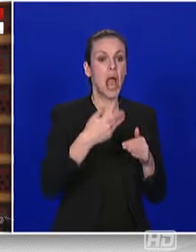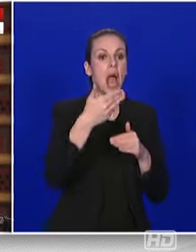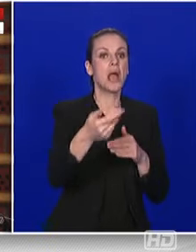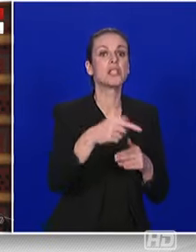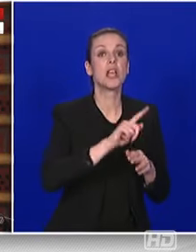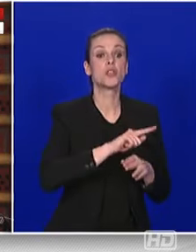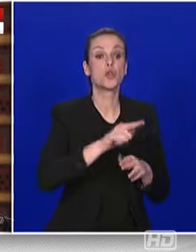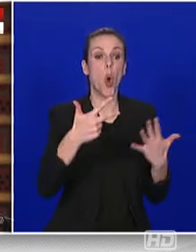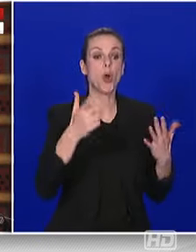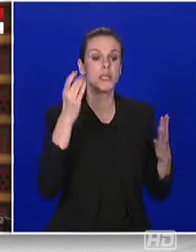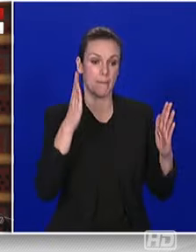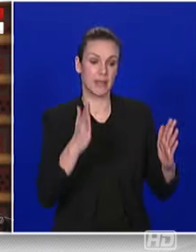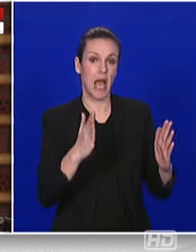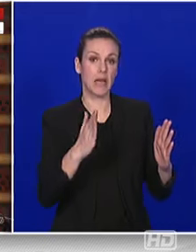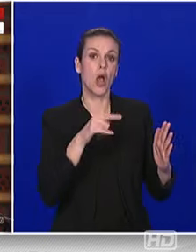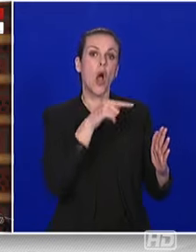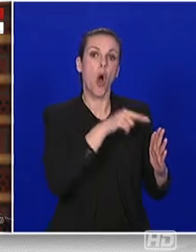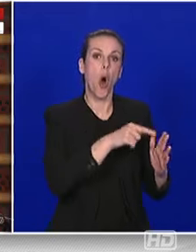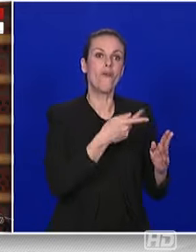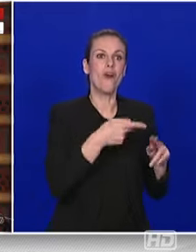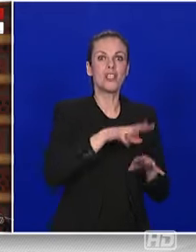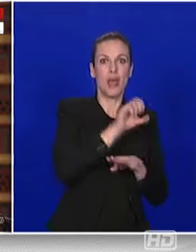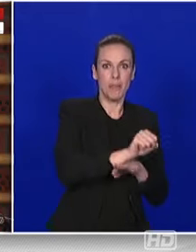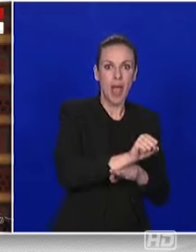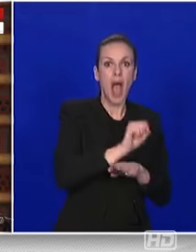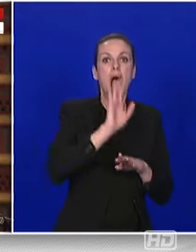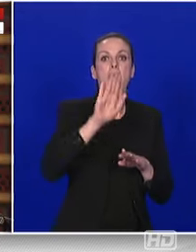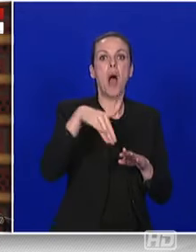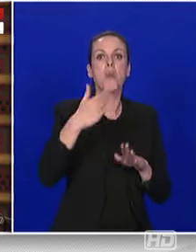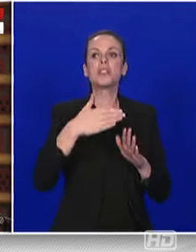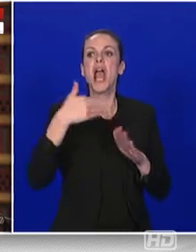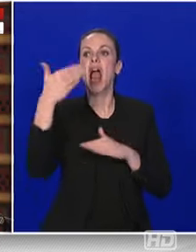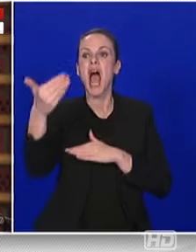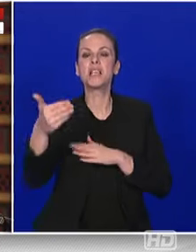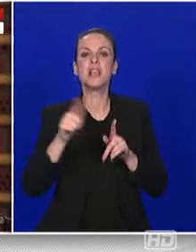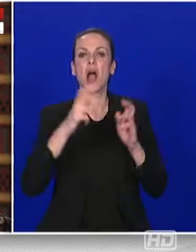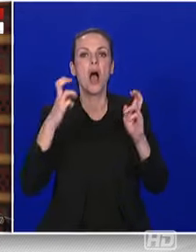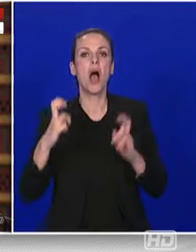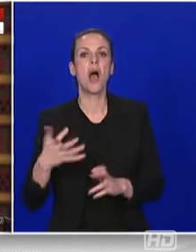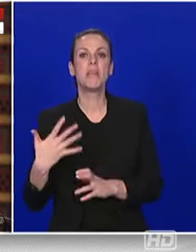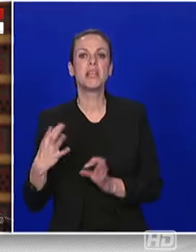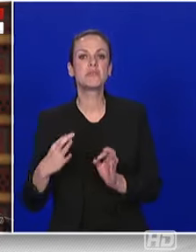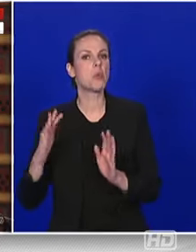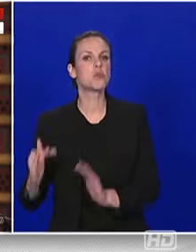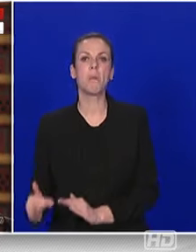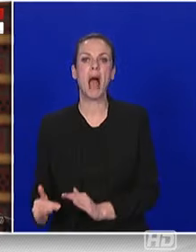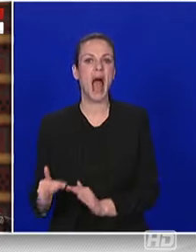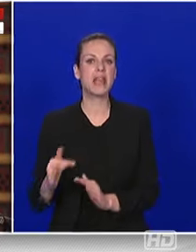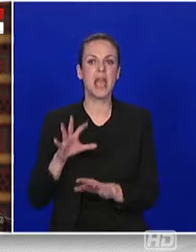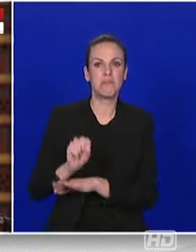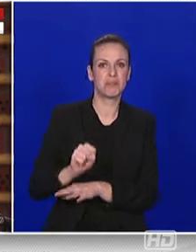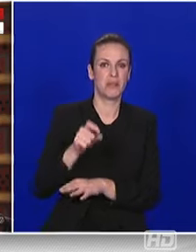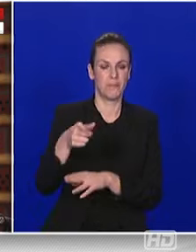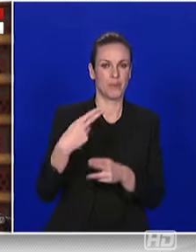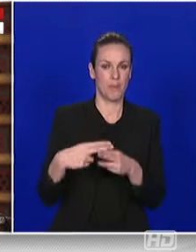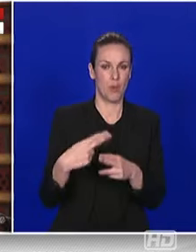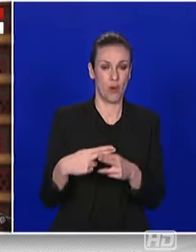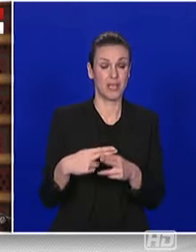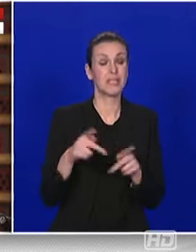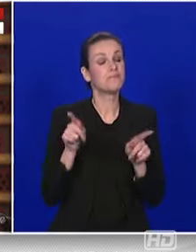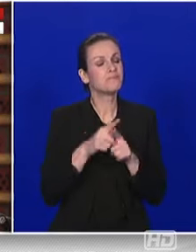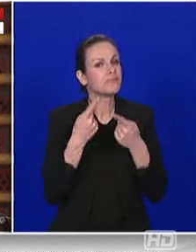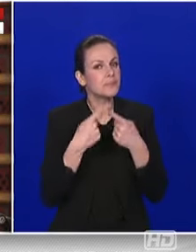8. dana, onda je osjetljivost veća, kasnije ona pada na 50% i manje. Isto tako,